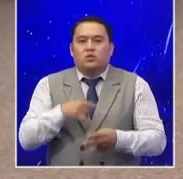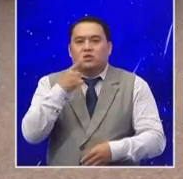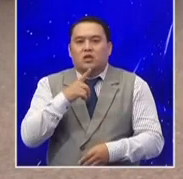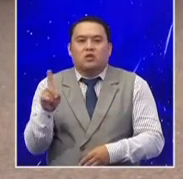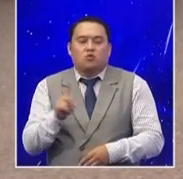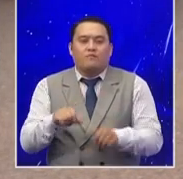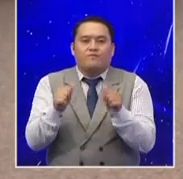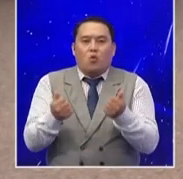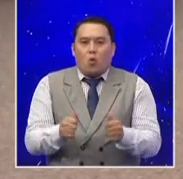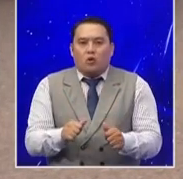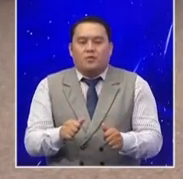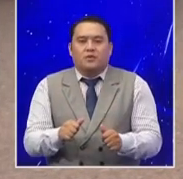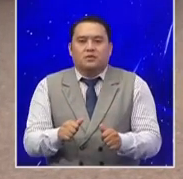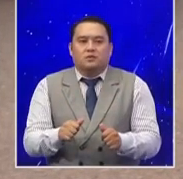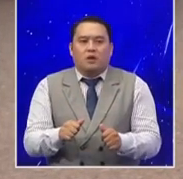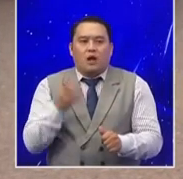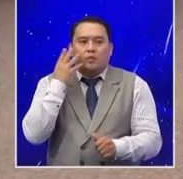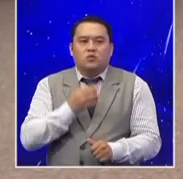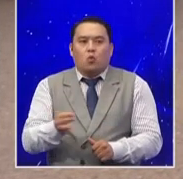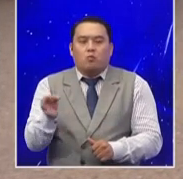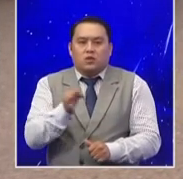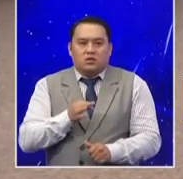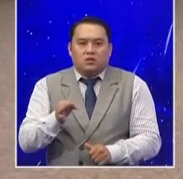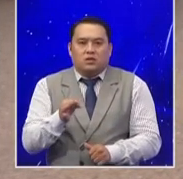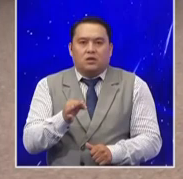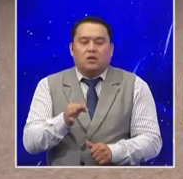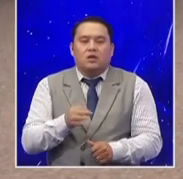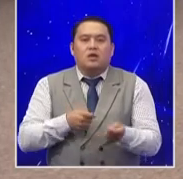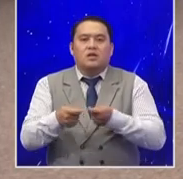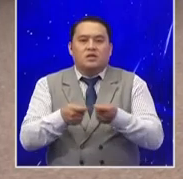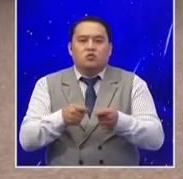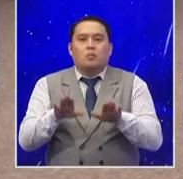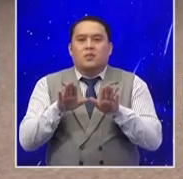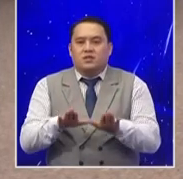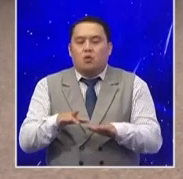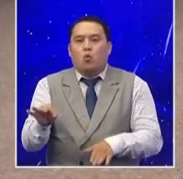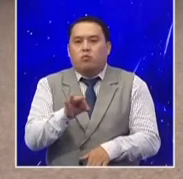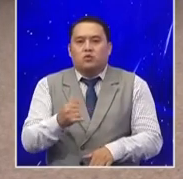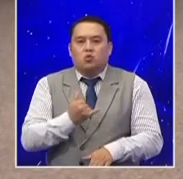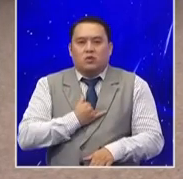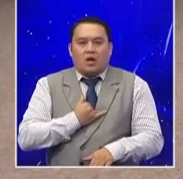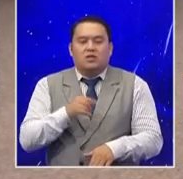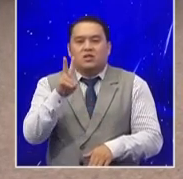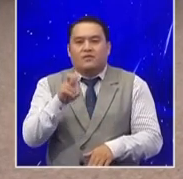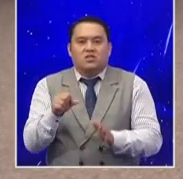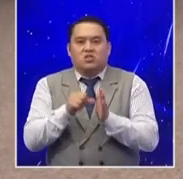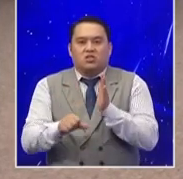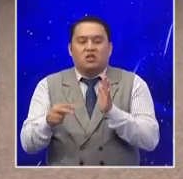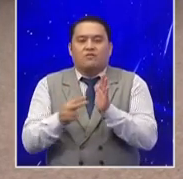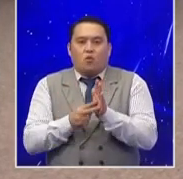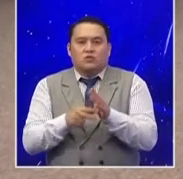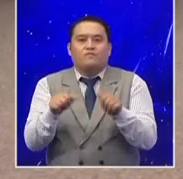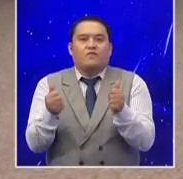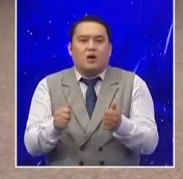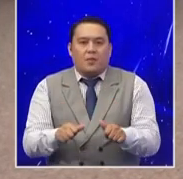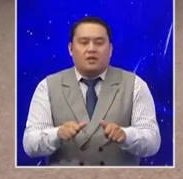еще в формате Open Space Алматинская область как бы в лидирующих позициях. По области у нас 268 Open Space формате.